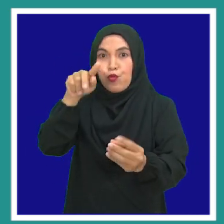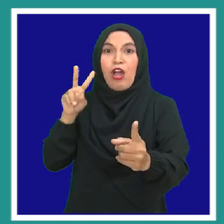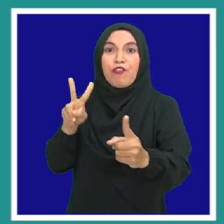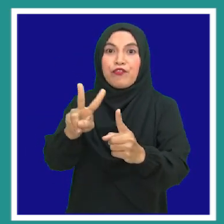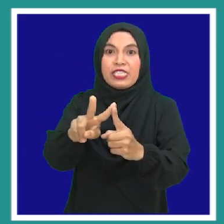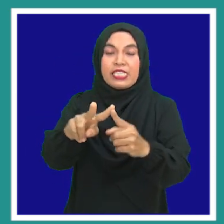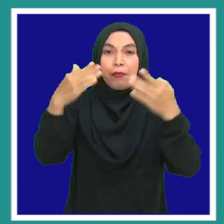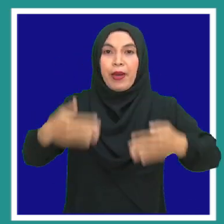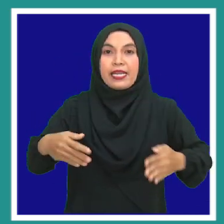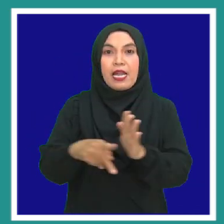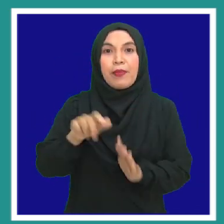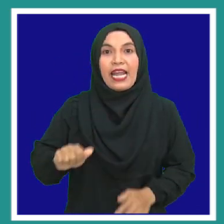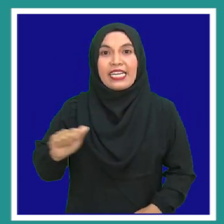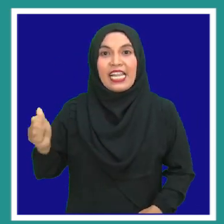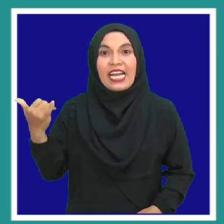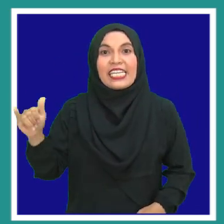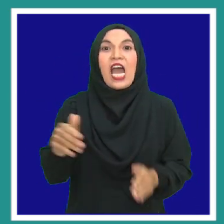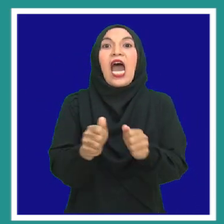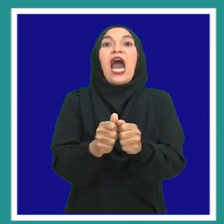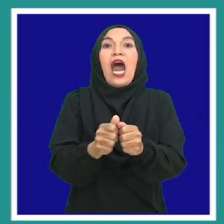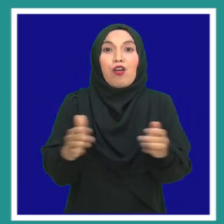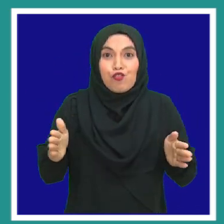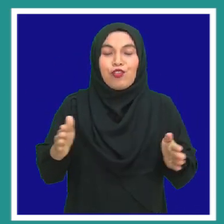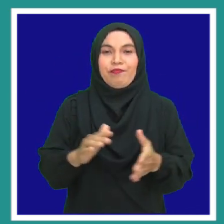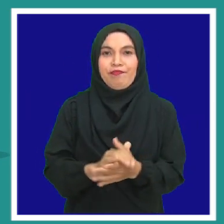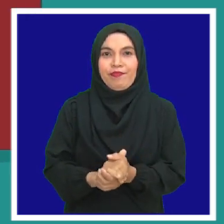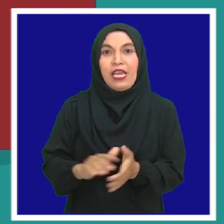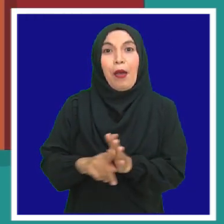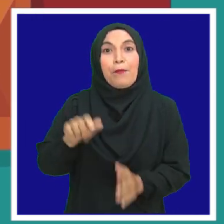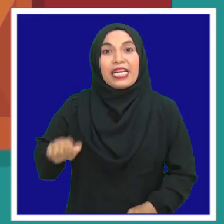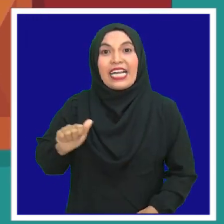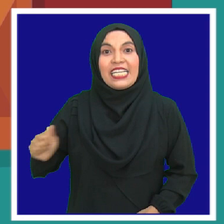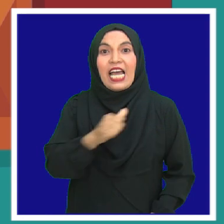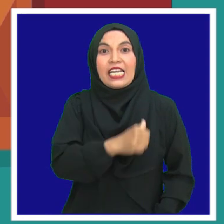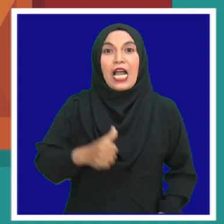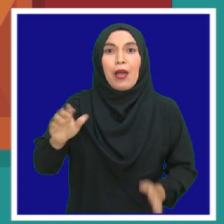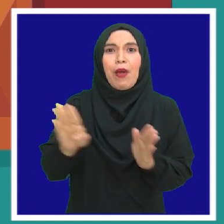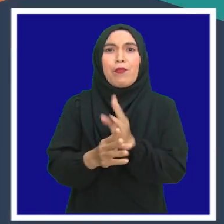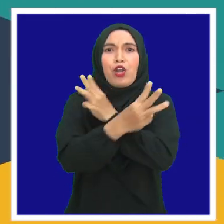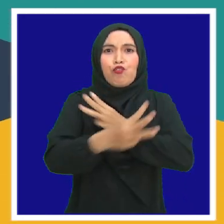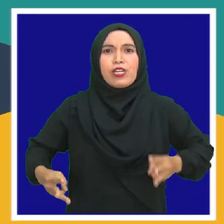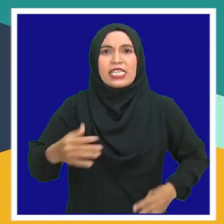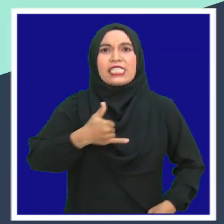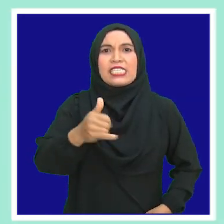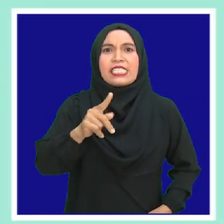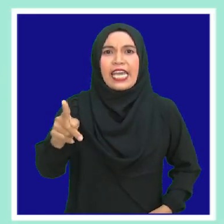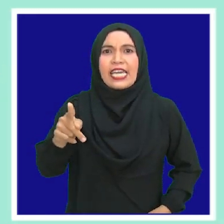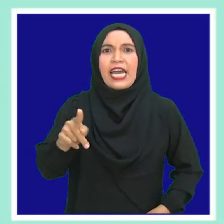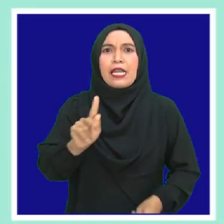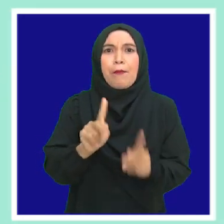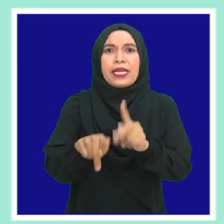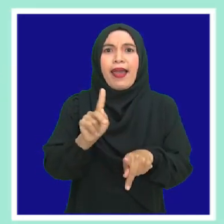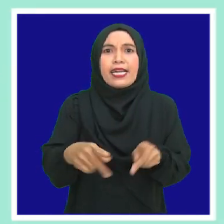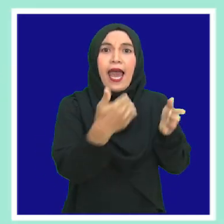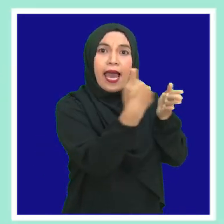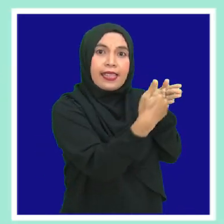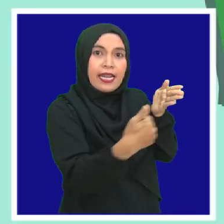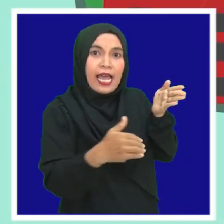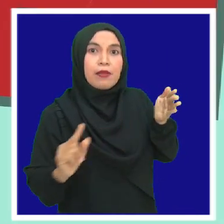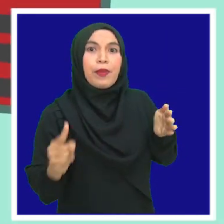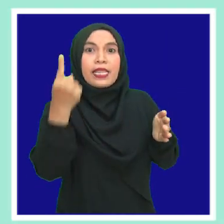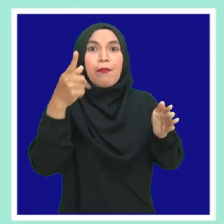pikeun ngahontal visi badan peradilan anu agung. Pengadilan agama boga wewenang pikeun ngarengsekeun rupa-rupa